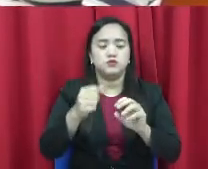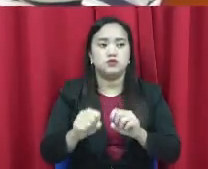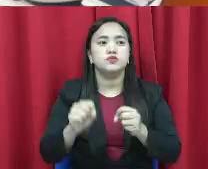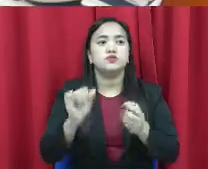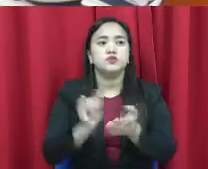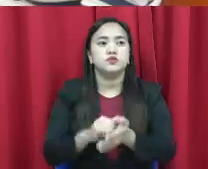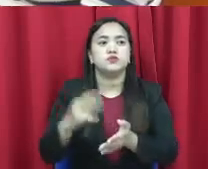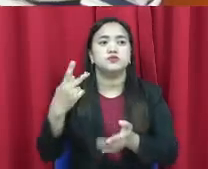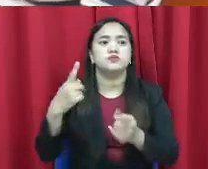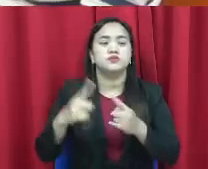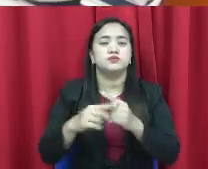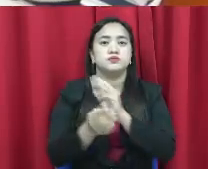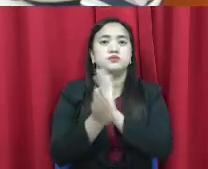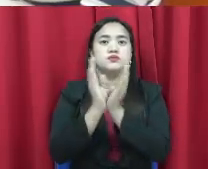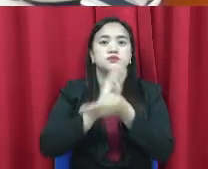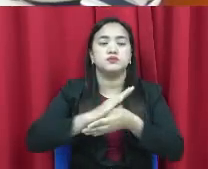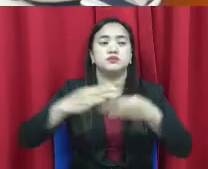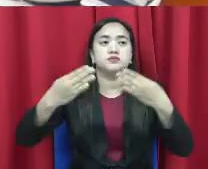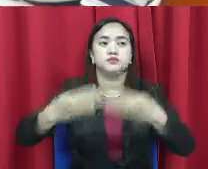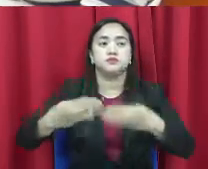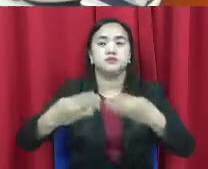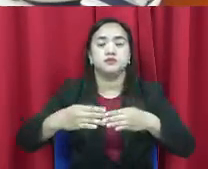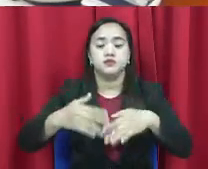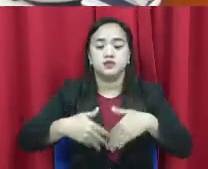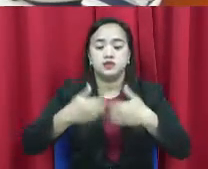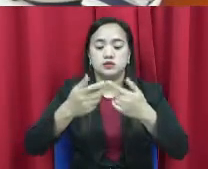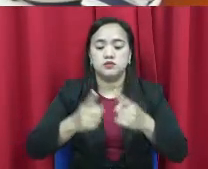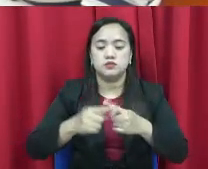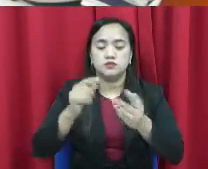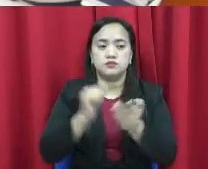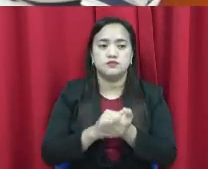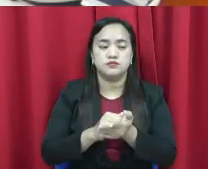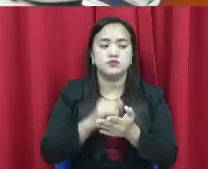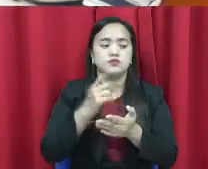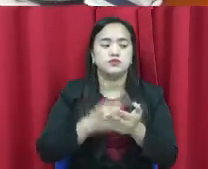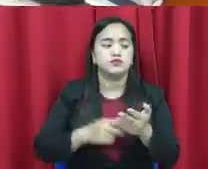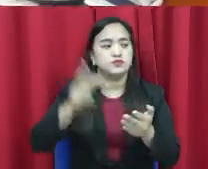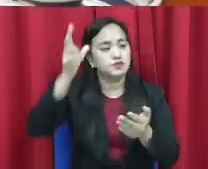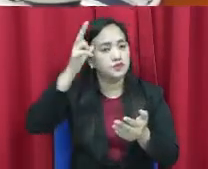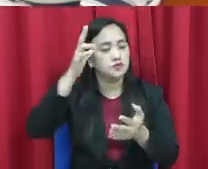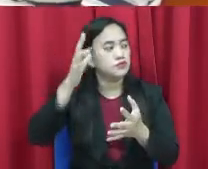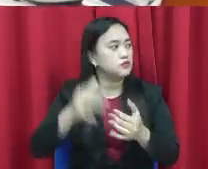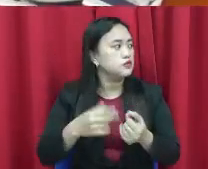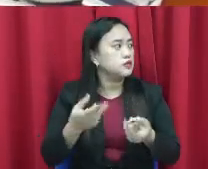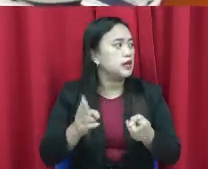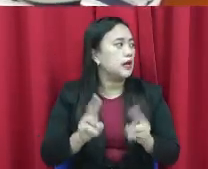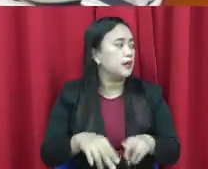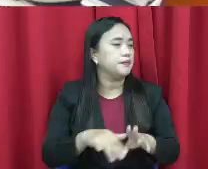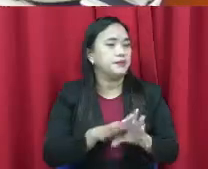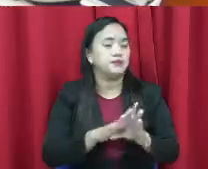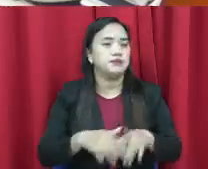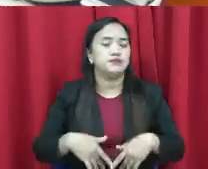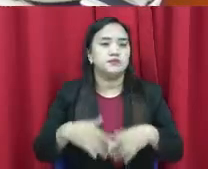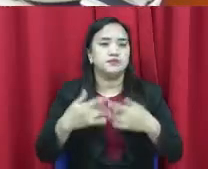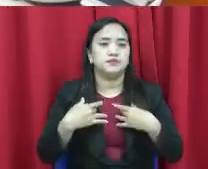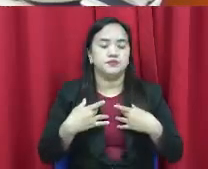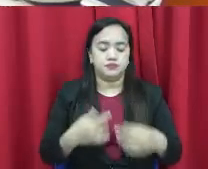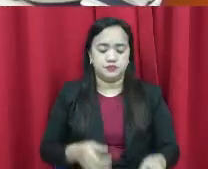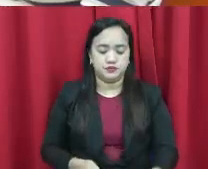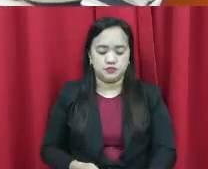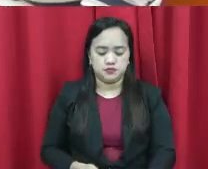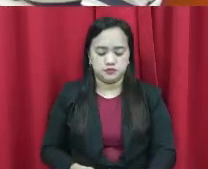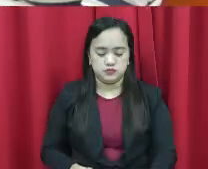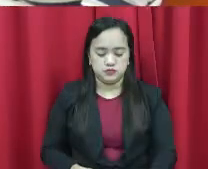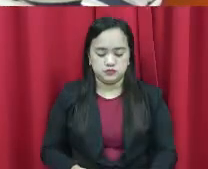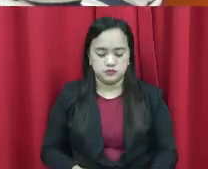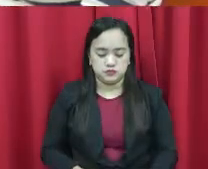battle yung mga mga kung ano-ano pang balak gawin ng diyablo Kaya nga po ah Nat pero kwan ka sa kanya open